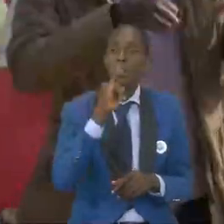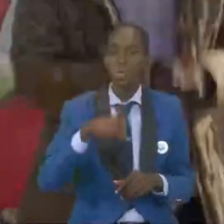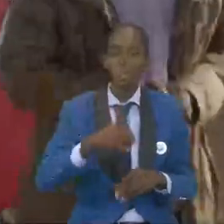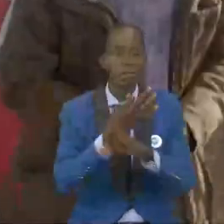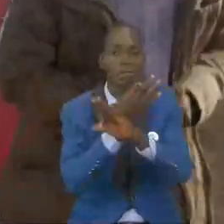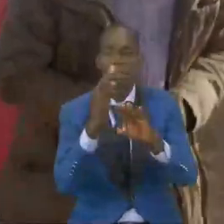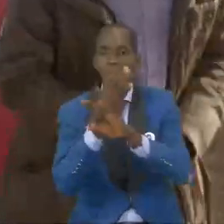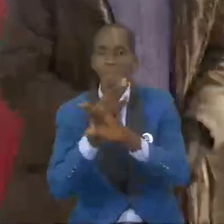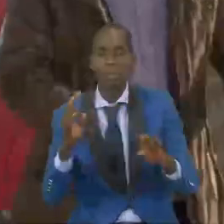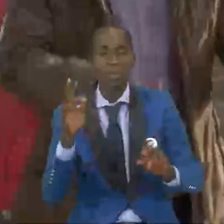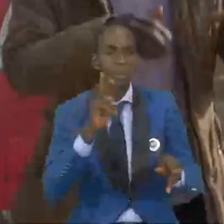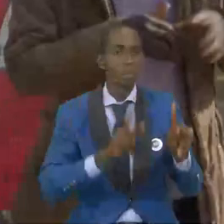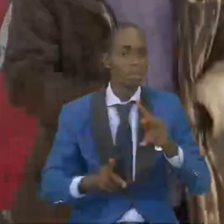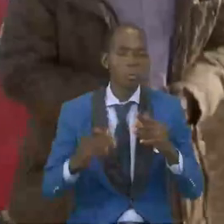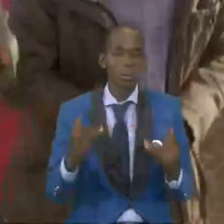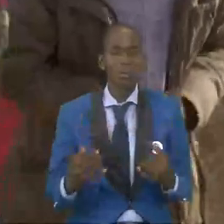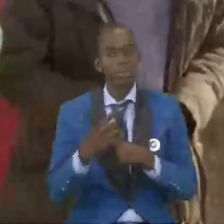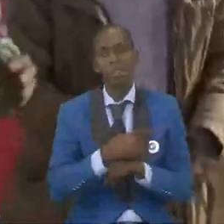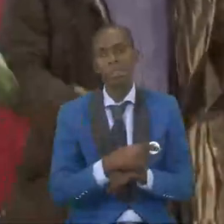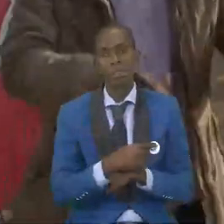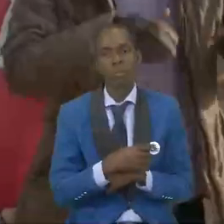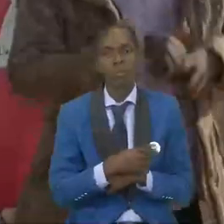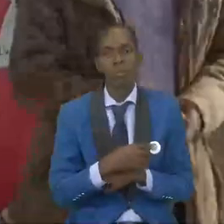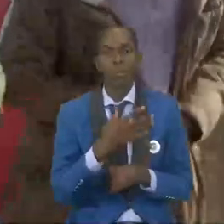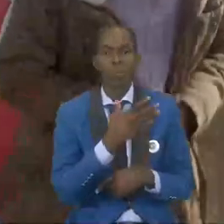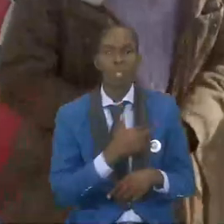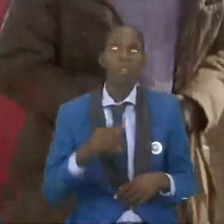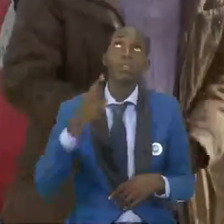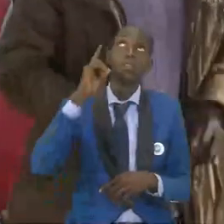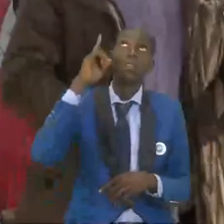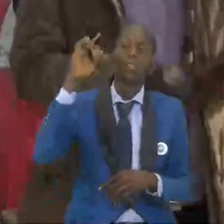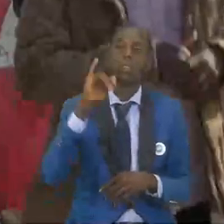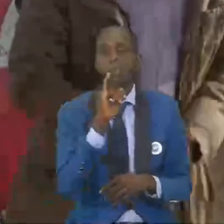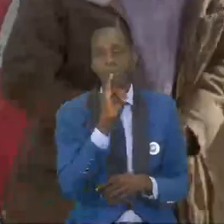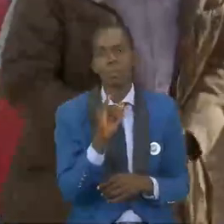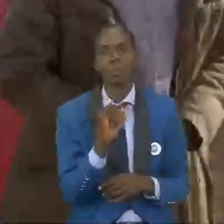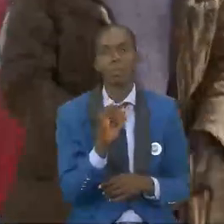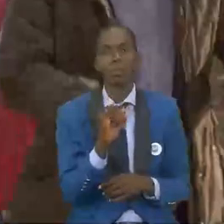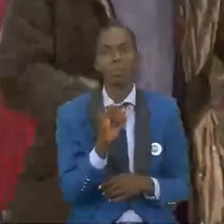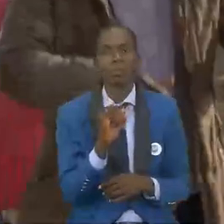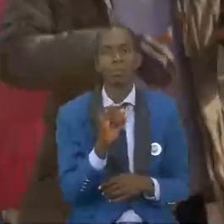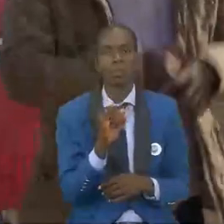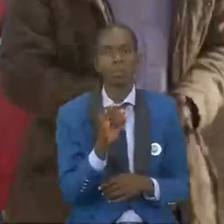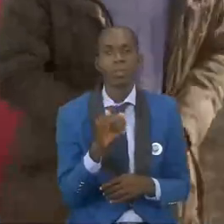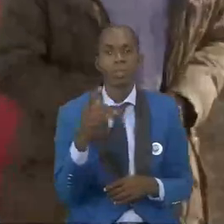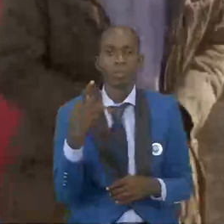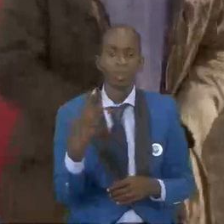Il est le Dieu qui libère. Il libère encore les gens aujourd'hui.